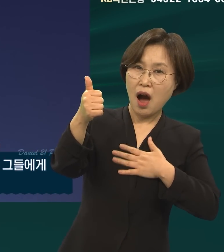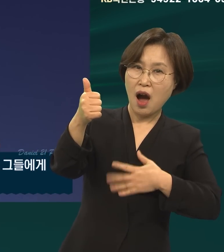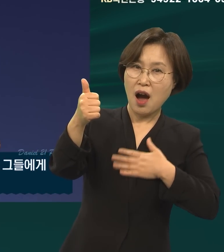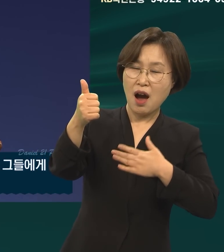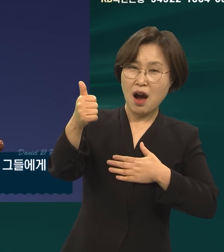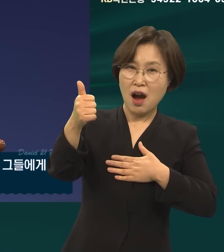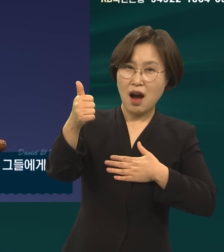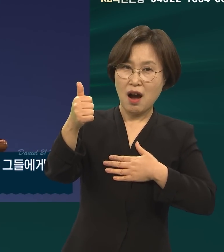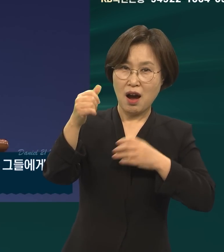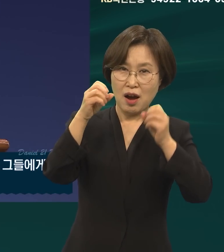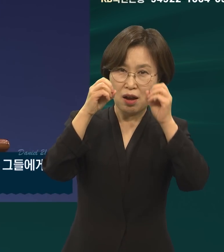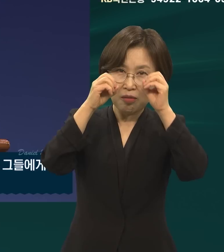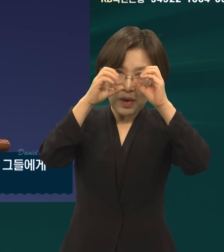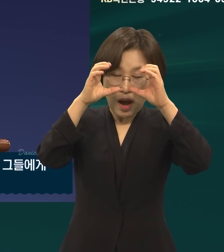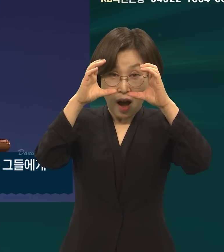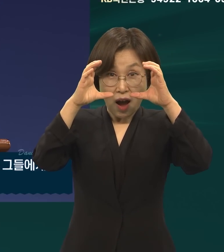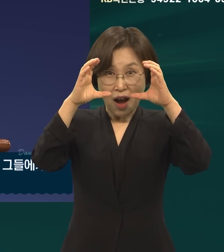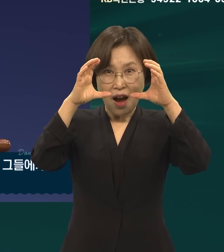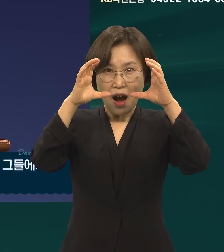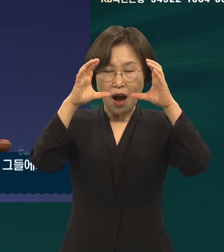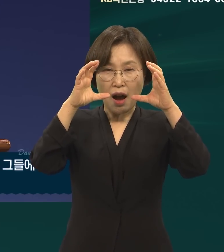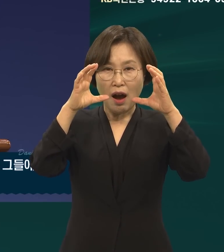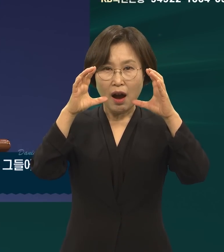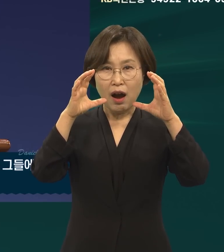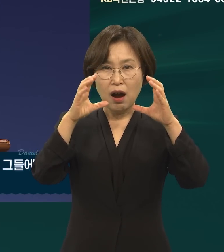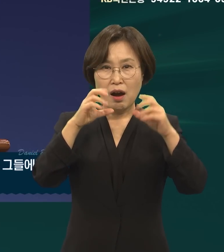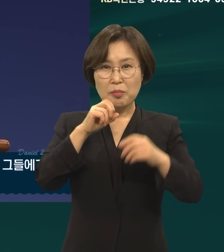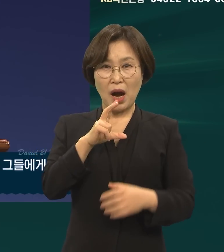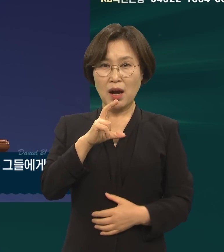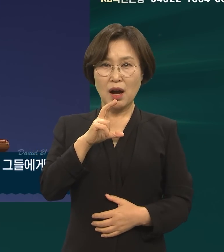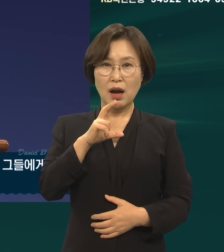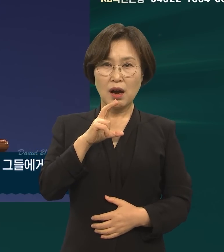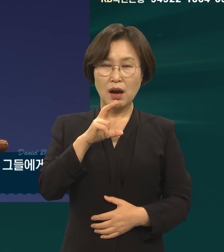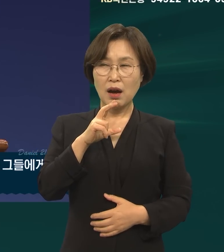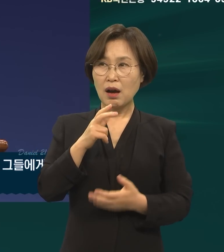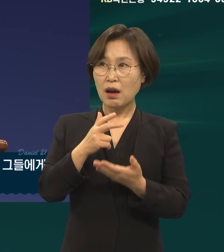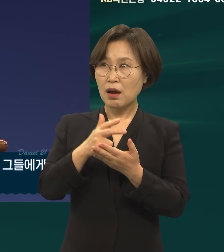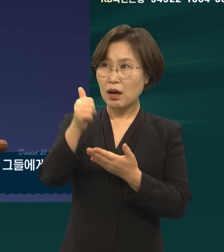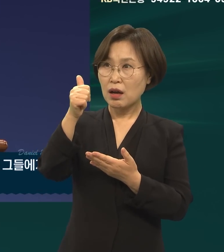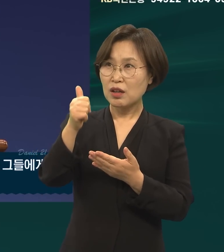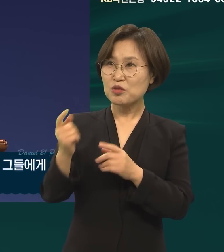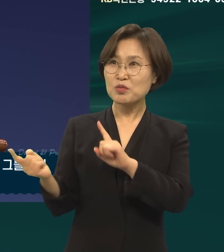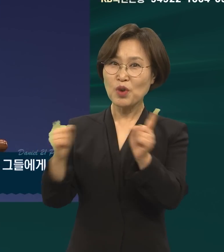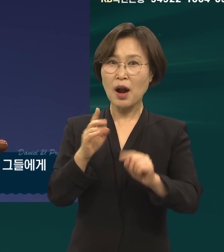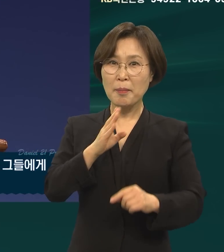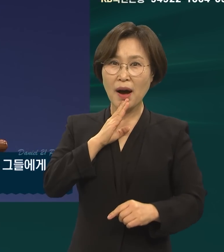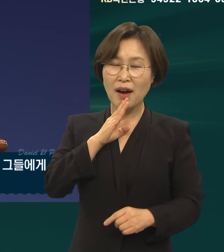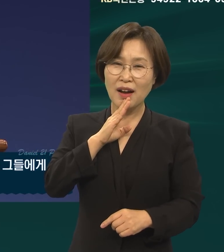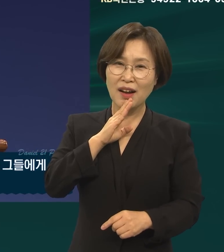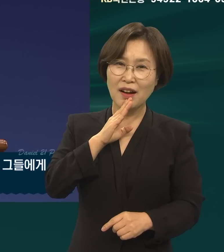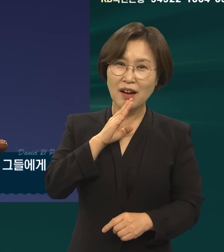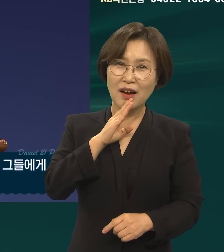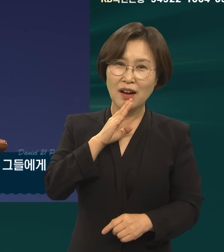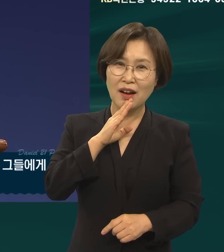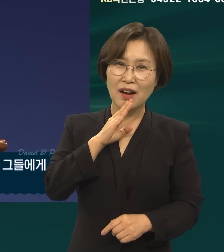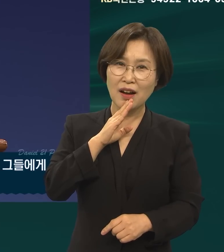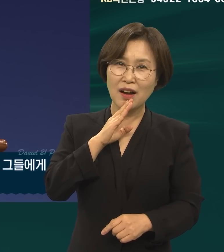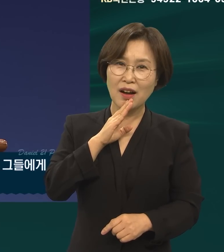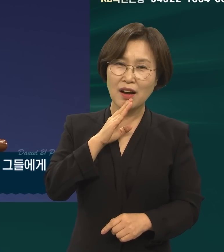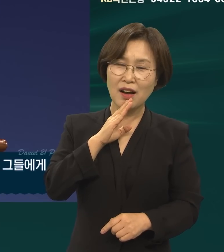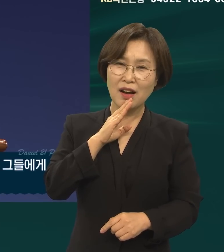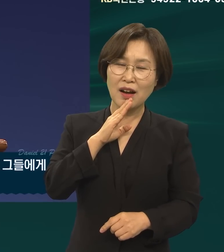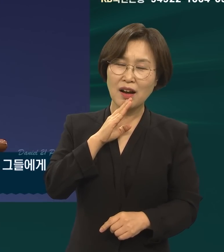여러분, 이때 이들이 얼마나 놀랐겠습니까? 주님이 부활하셨다. 저는 상상이 돼. 얼마나 많이